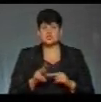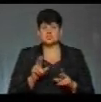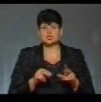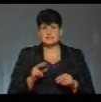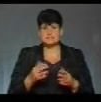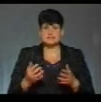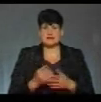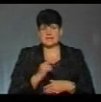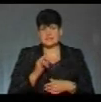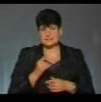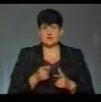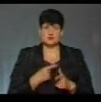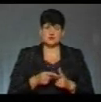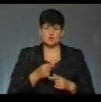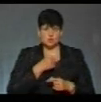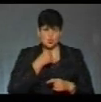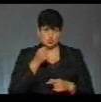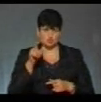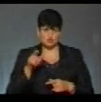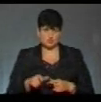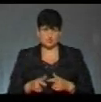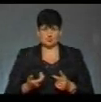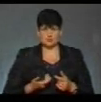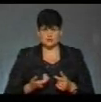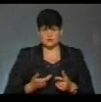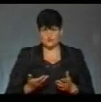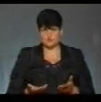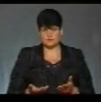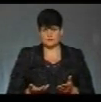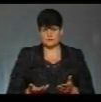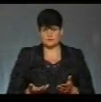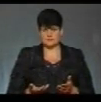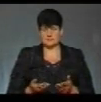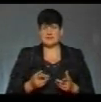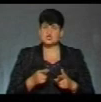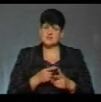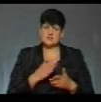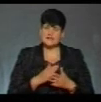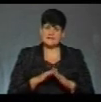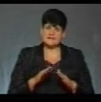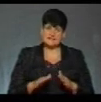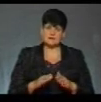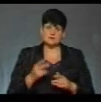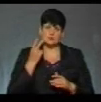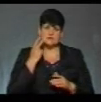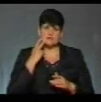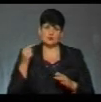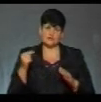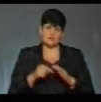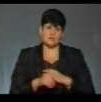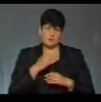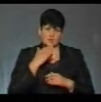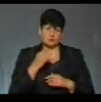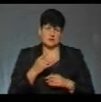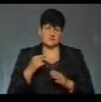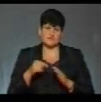знайти дитину чи дорослу людину живою і неушкодженою. Чи є діти, які регулярно втікають або неодноразово?